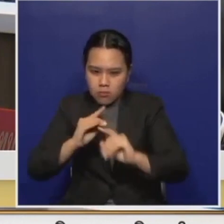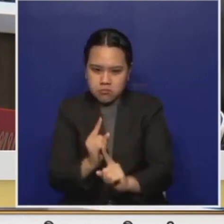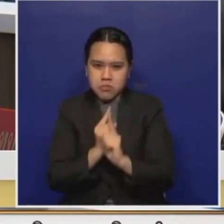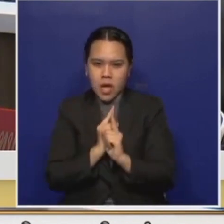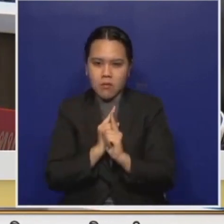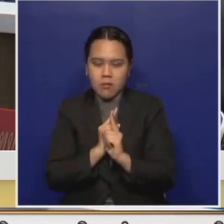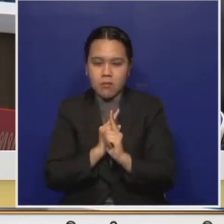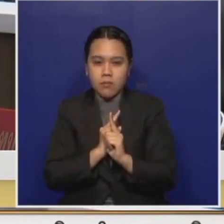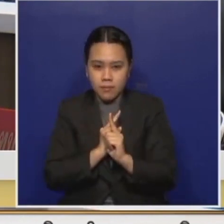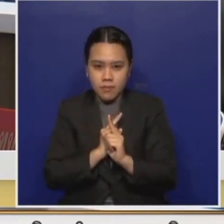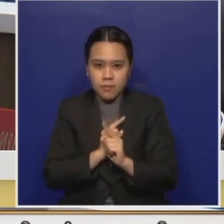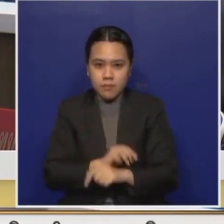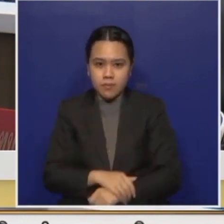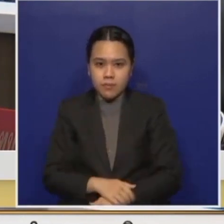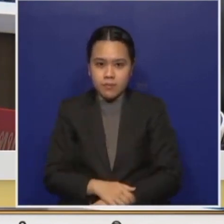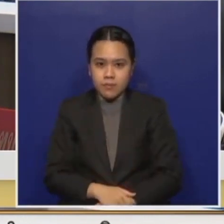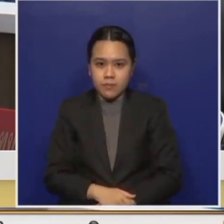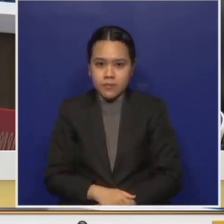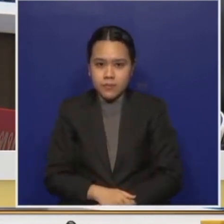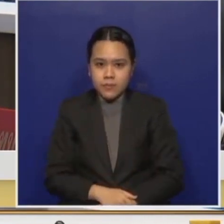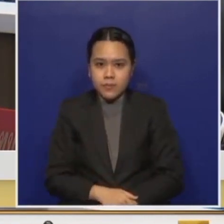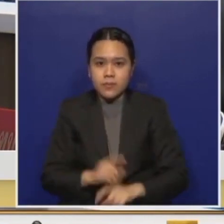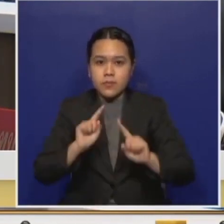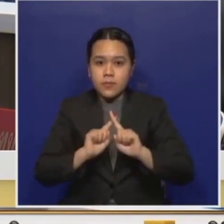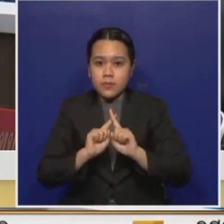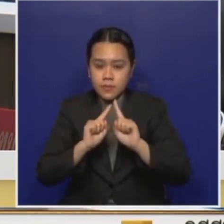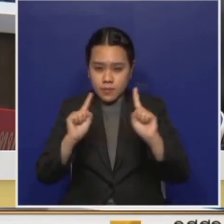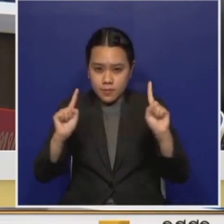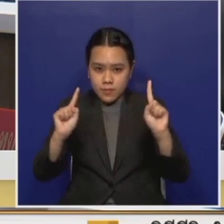แต่วาสิ่งหนึ่งที่รัฐบาล